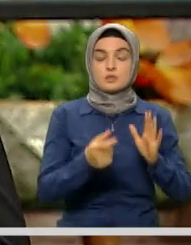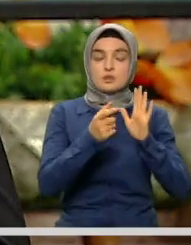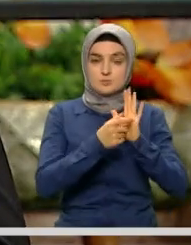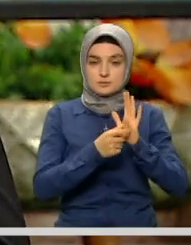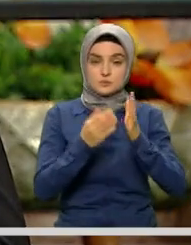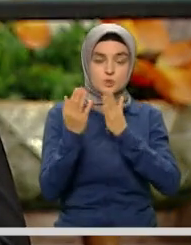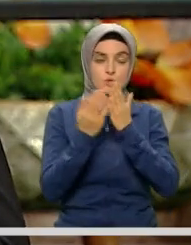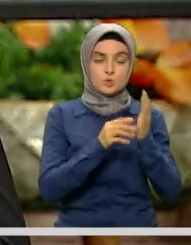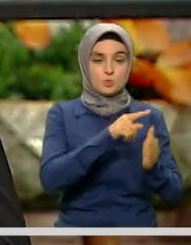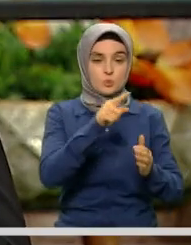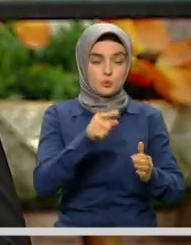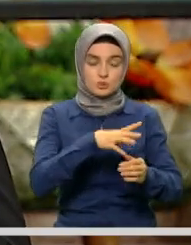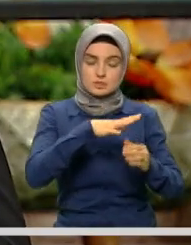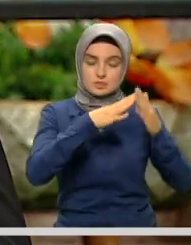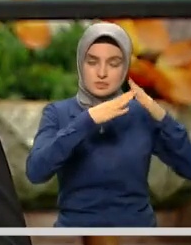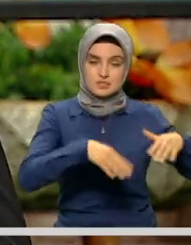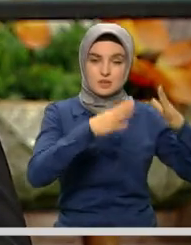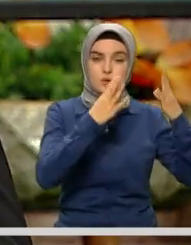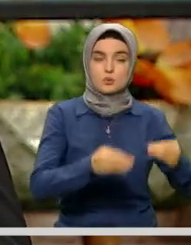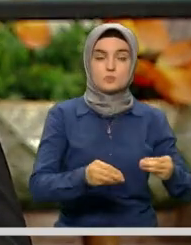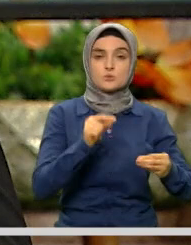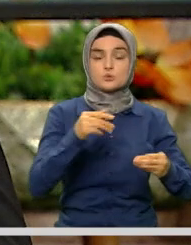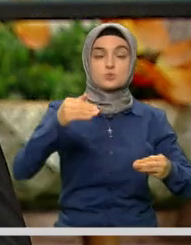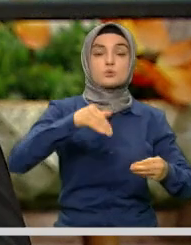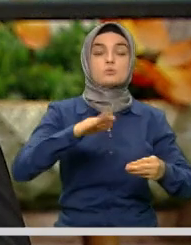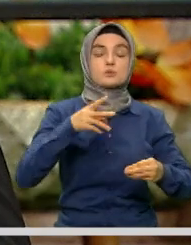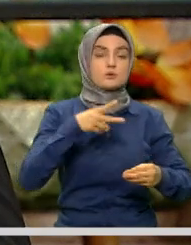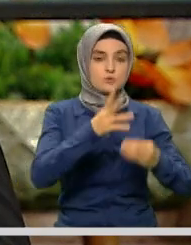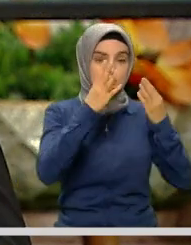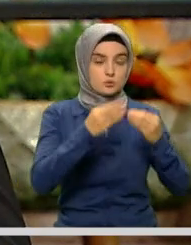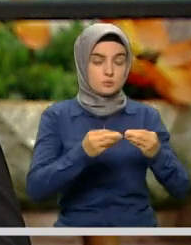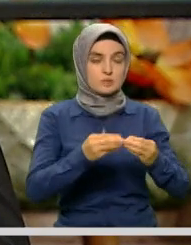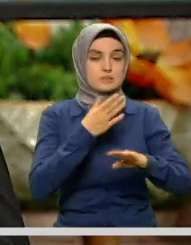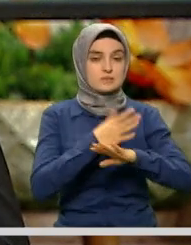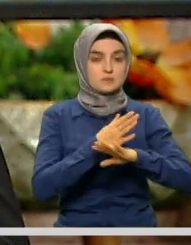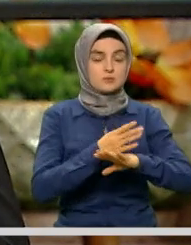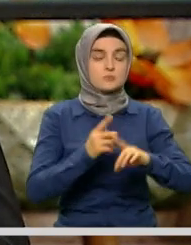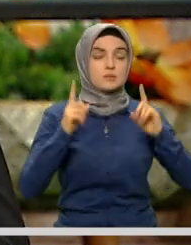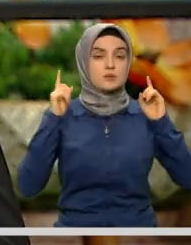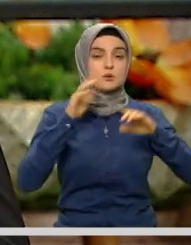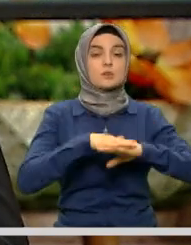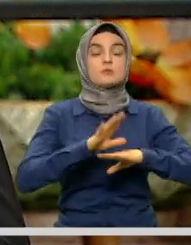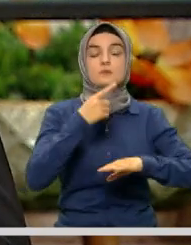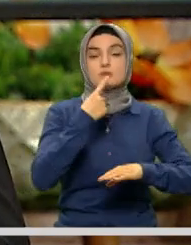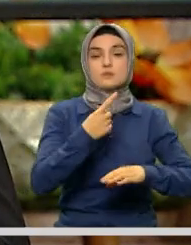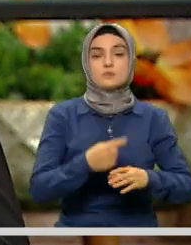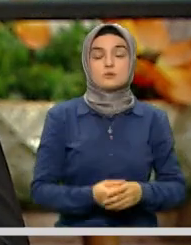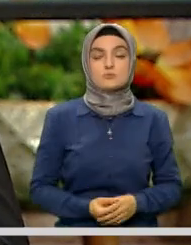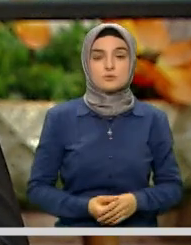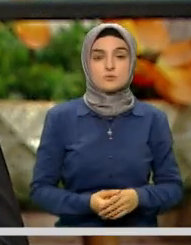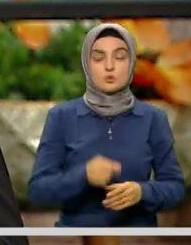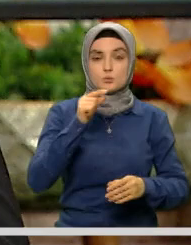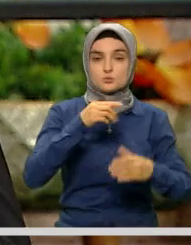helak olmaları, onların artık dönülmeyecek yolda olmalarının sebebi tevbe etmemeleridir diyor ayet-i kerimede. Yani bu